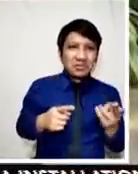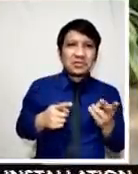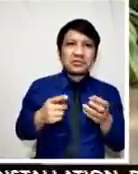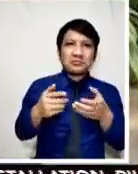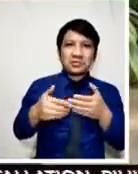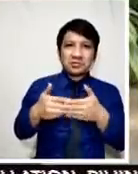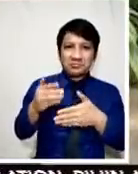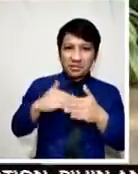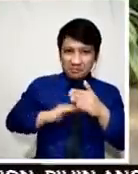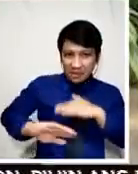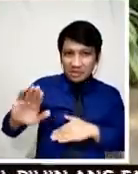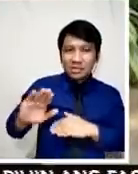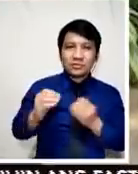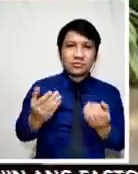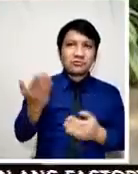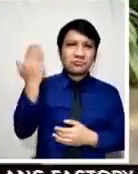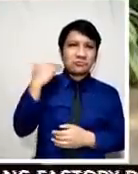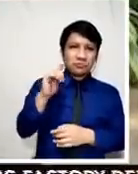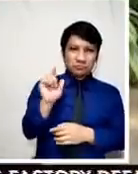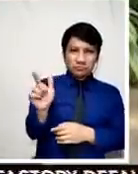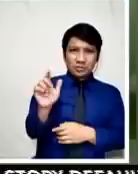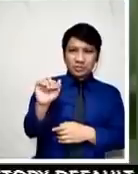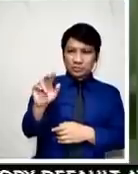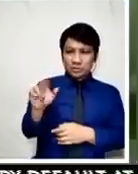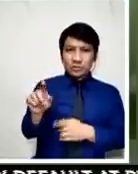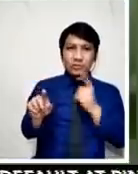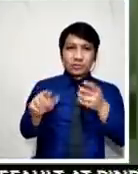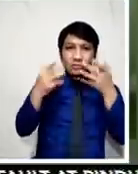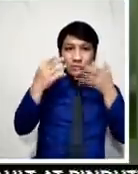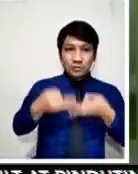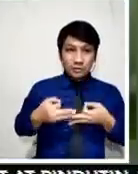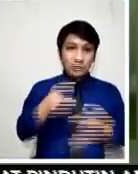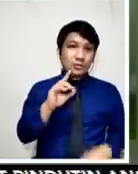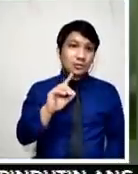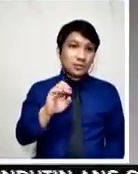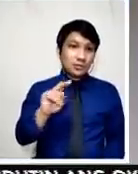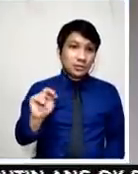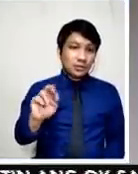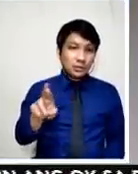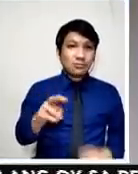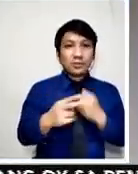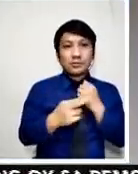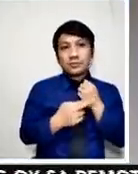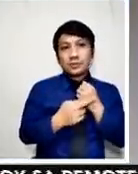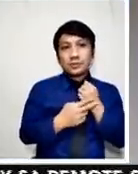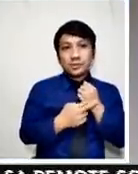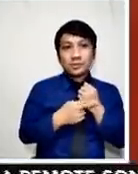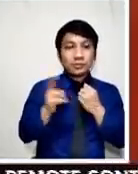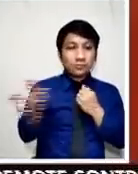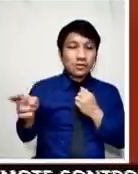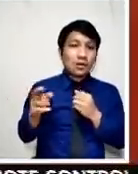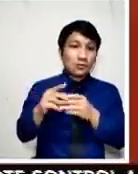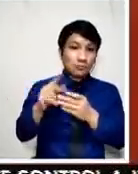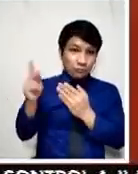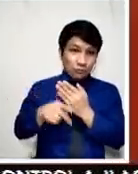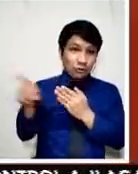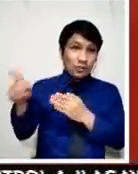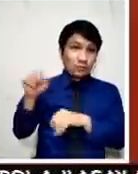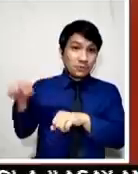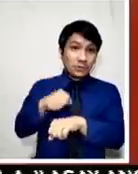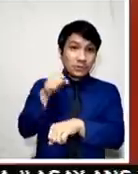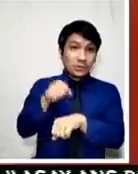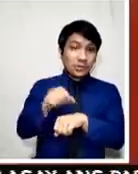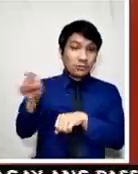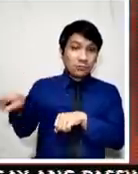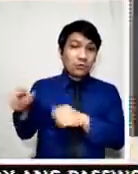noong 2013, nagdesisyon ang DENR na pumasok sa conservation program sa Singapore para muling dumami ang Luzon Bleeding